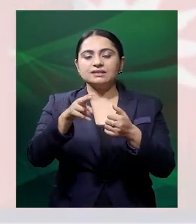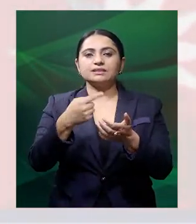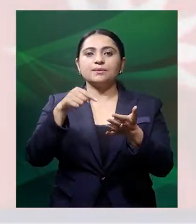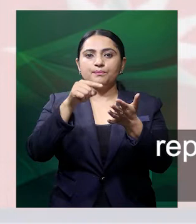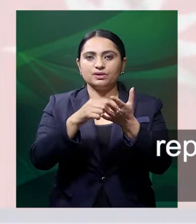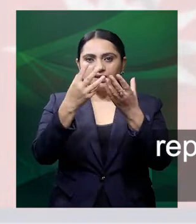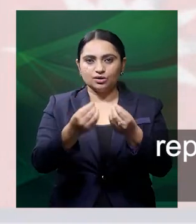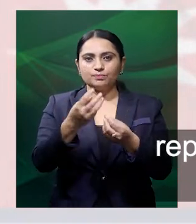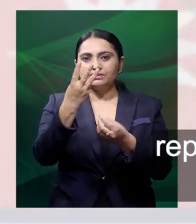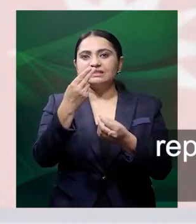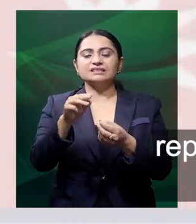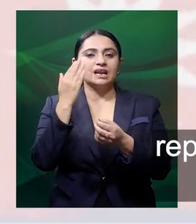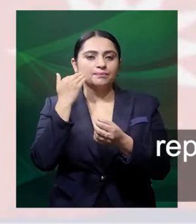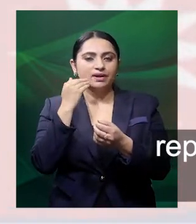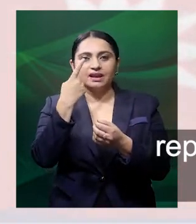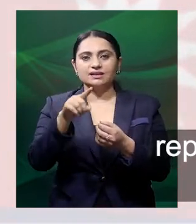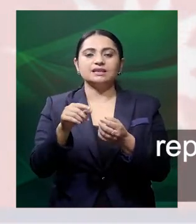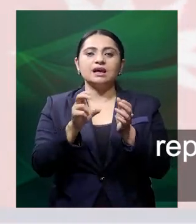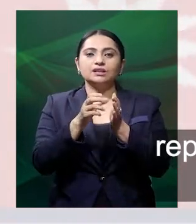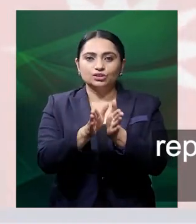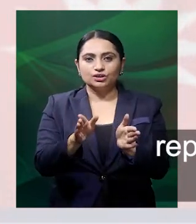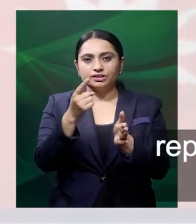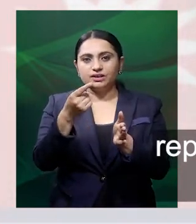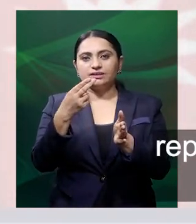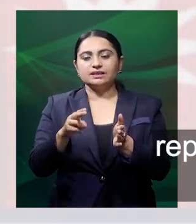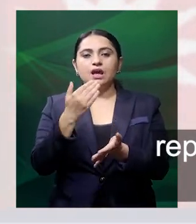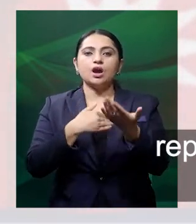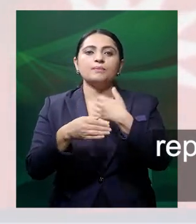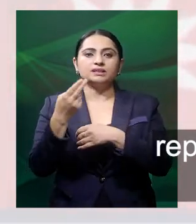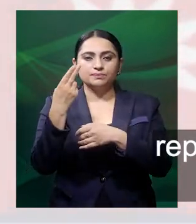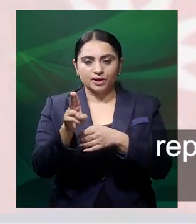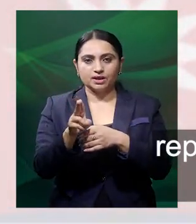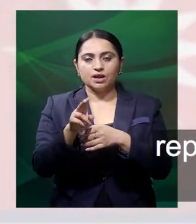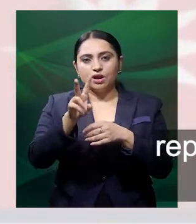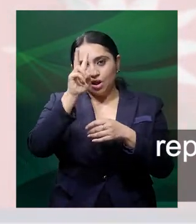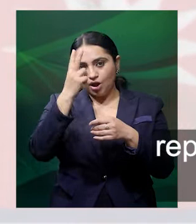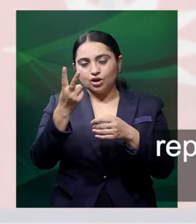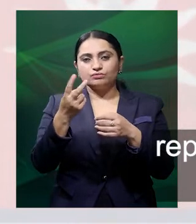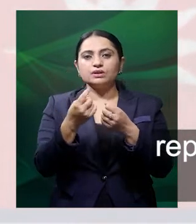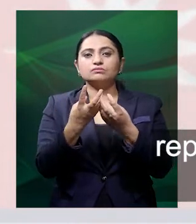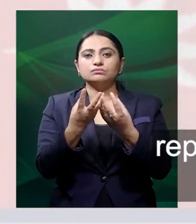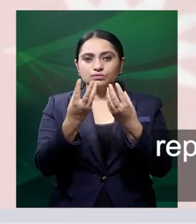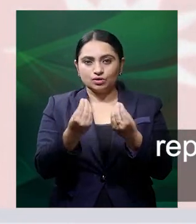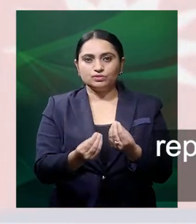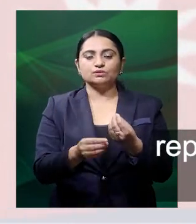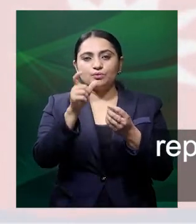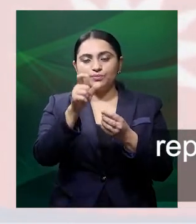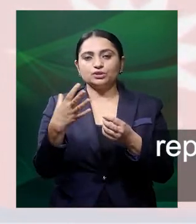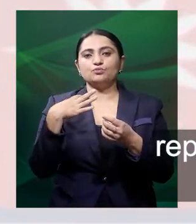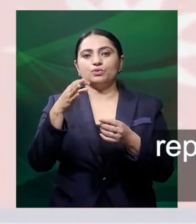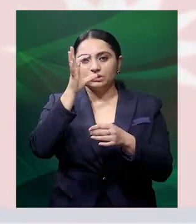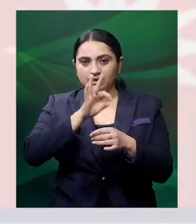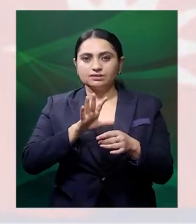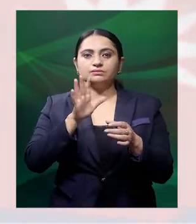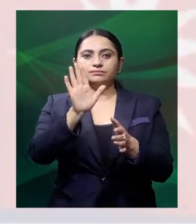8 जना मध्ये कम्तीमा 3 जना महिला, 1 जना दलित र 1 जना अपाङ्गता भएका वा अल्पसंख्यक व्यक्तिको